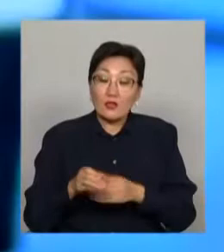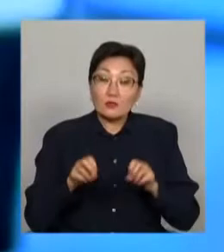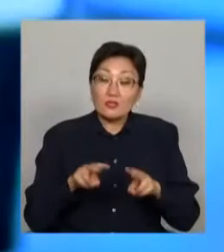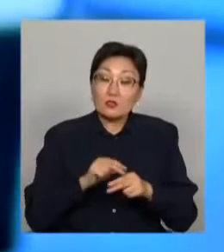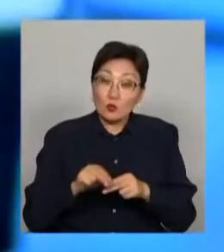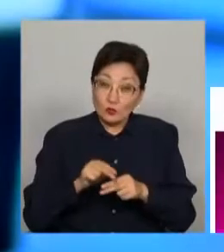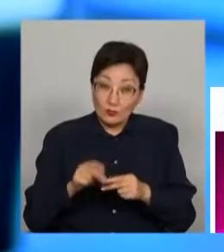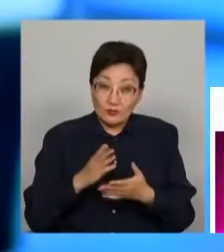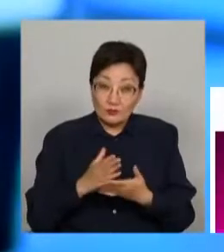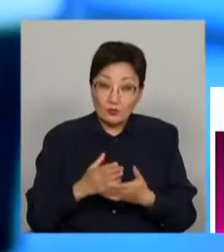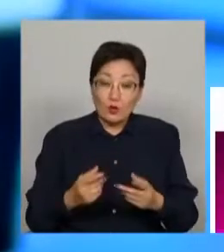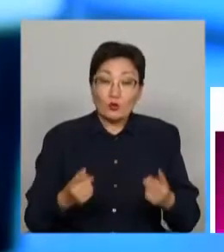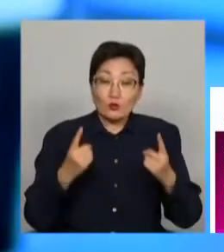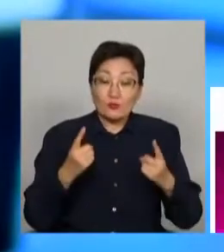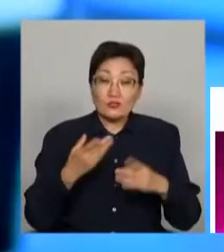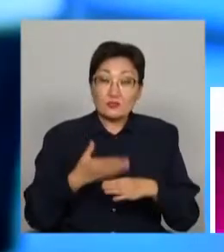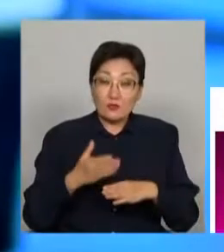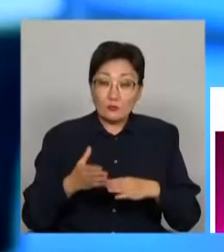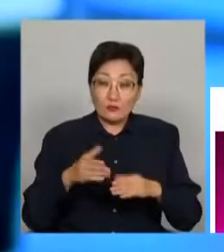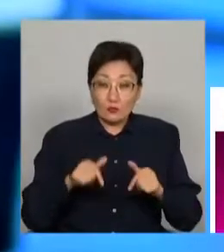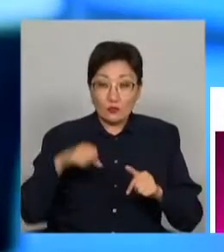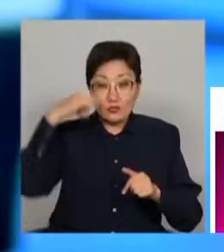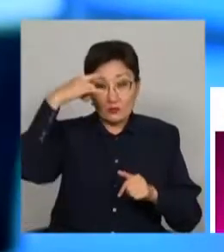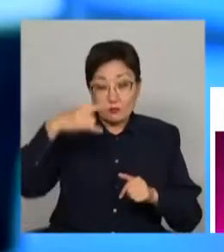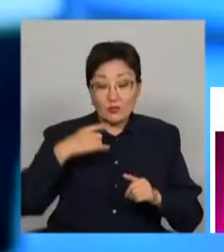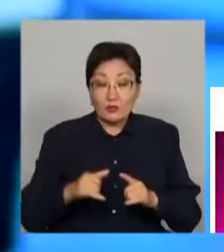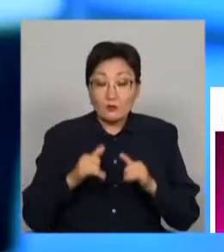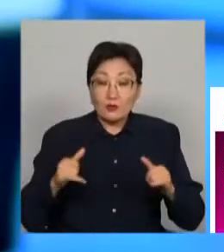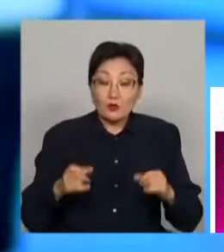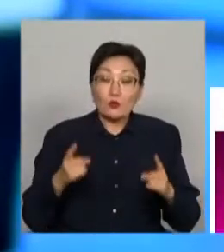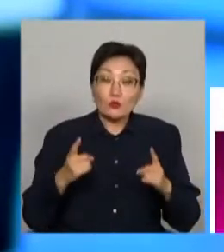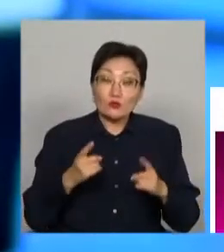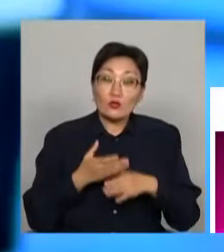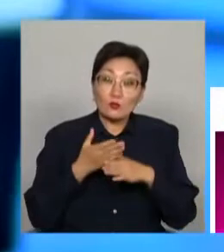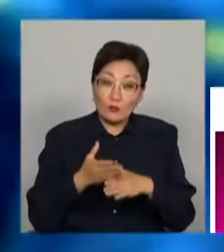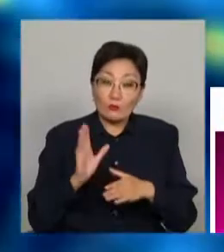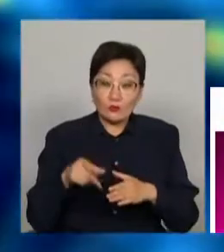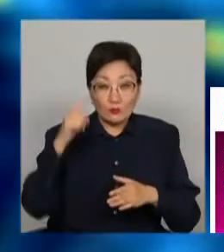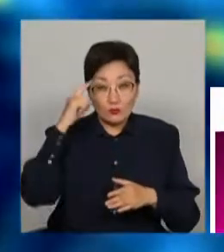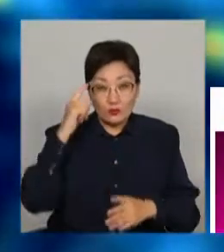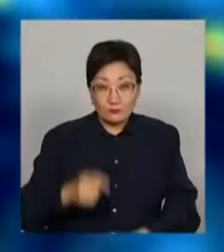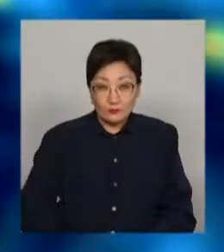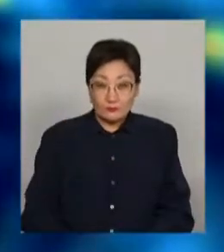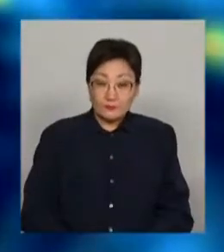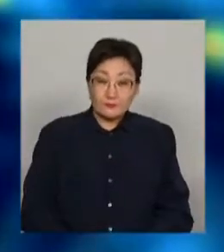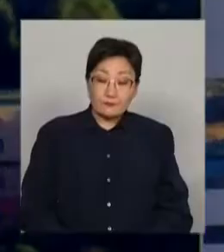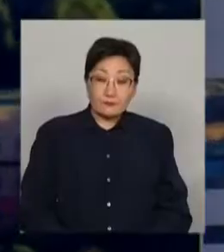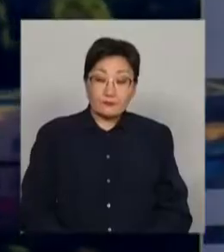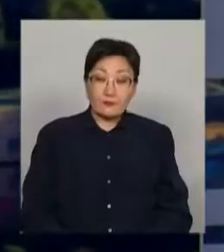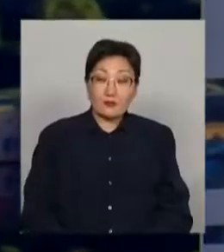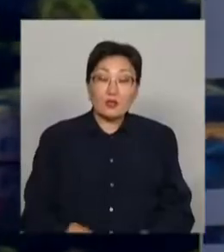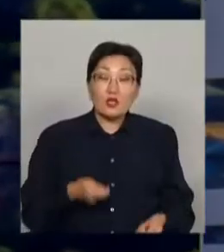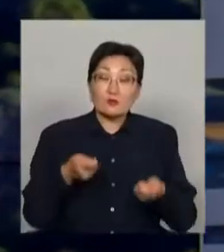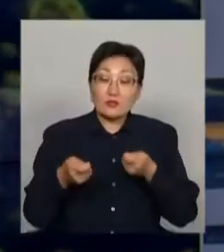дайындауда. Яғни ол үлкен үлес, осы Қазақстан дамуына үлкен үлес деп санаймын. Жаңа сөзімізде айтып қалдық,